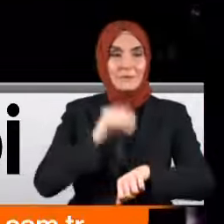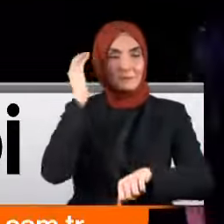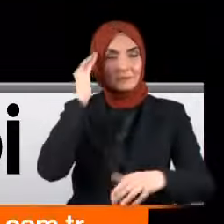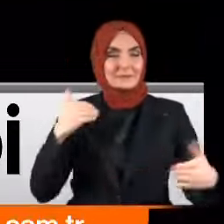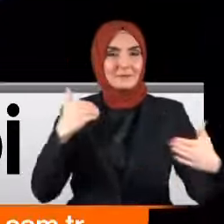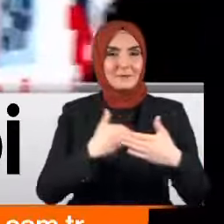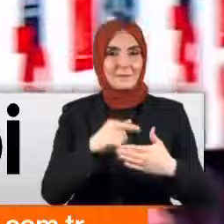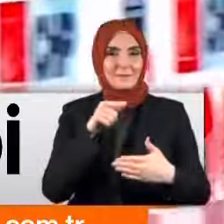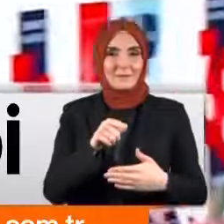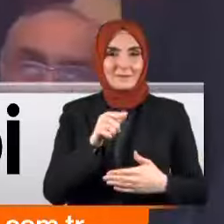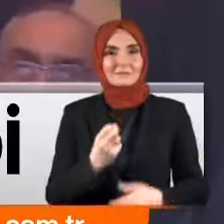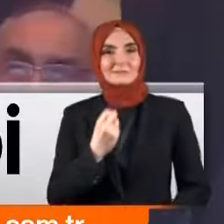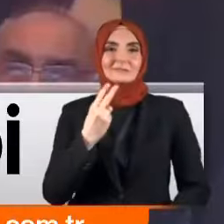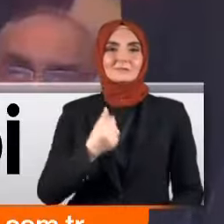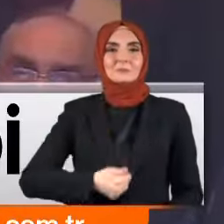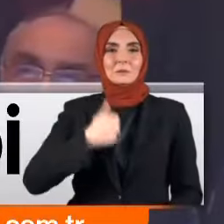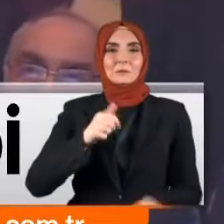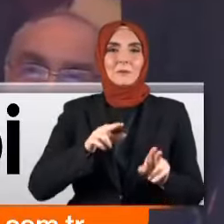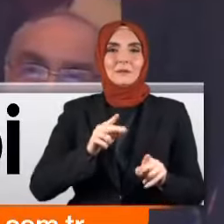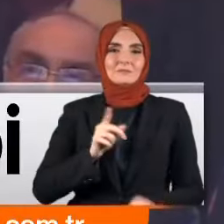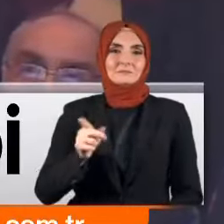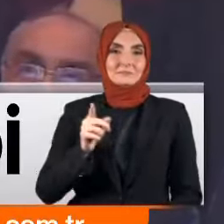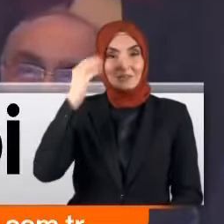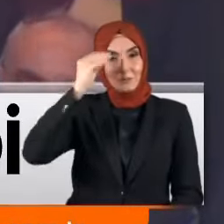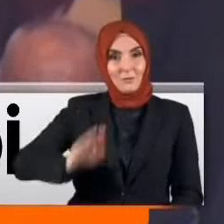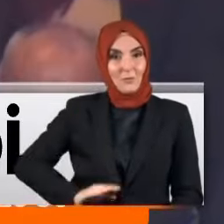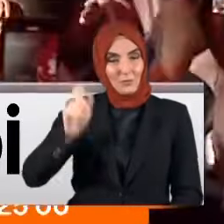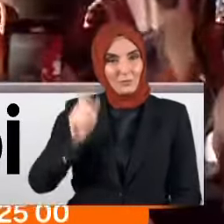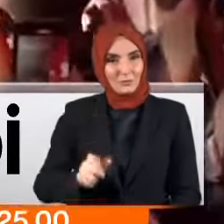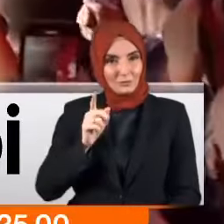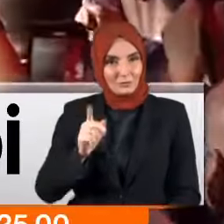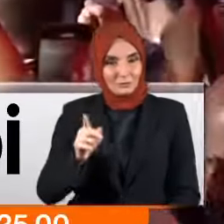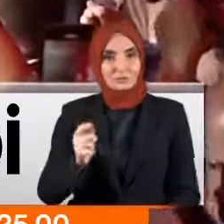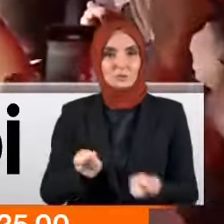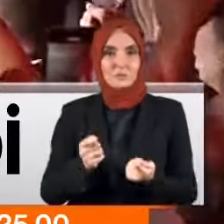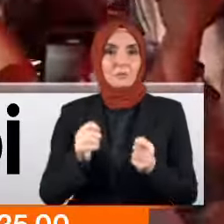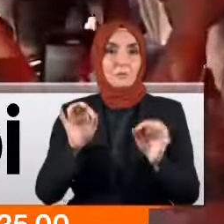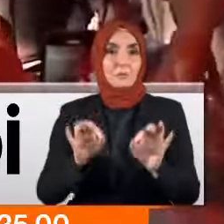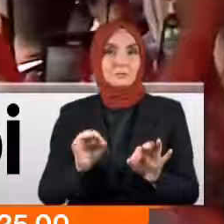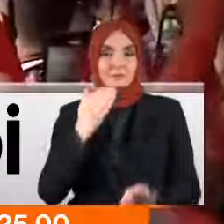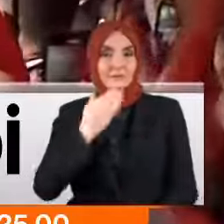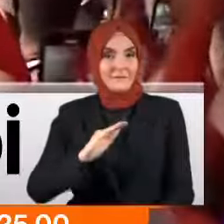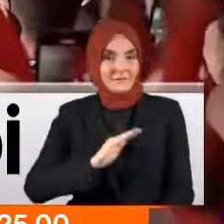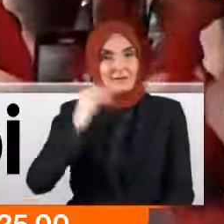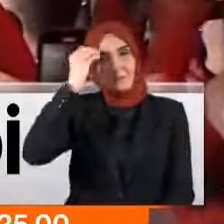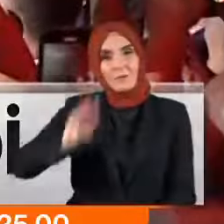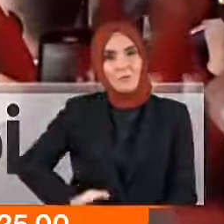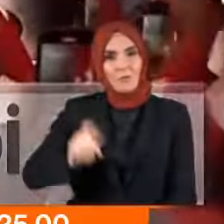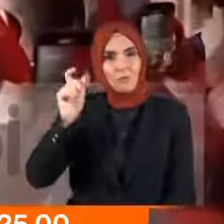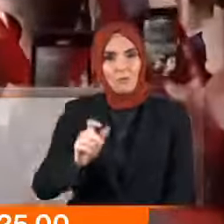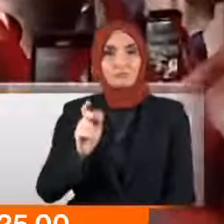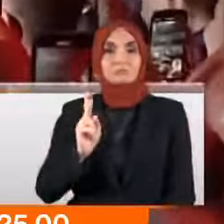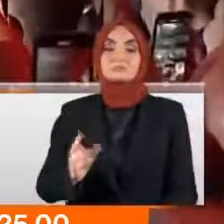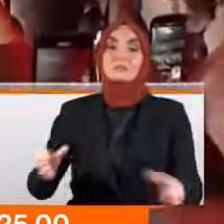başkan yakıştırılmasının yapıldığı Ekrem İmamoğlu'nun kolları sıvadığı iddia edildi. Öyle ki İmamoğlu'nun tüm ekibini ve belediye